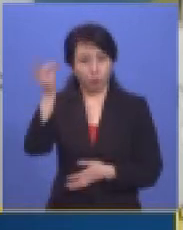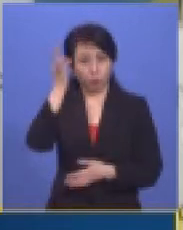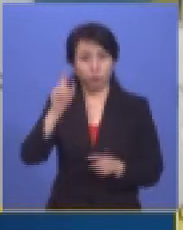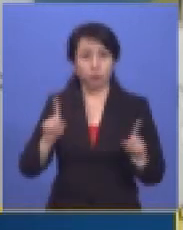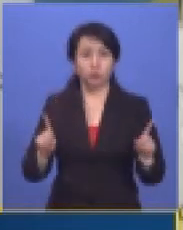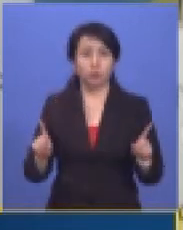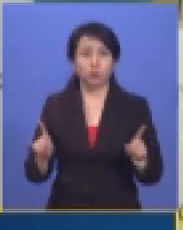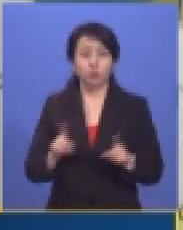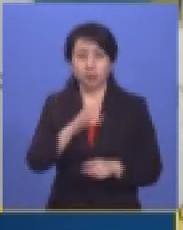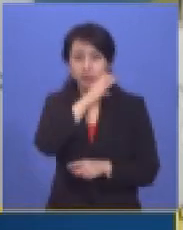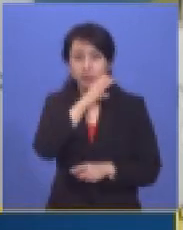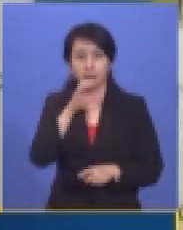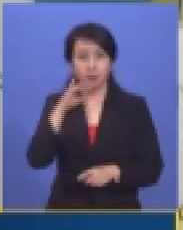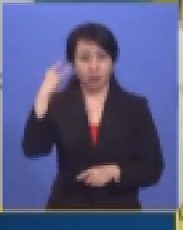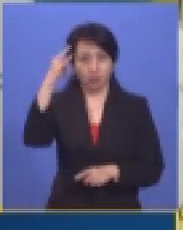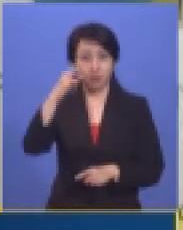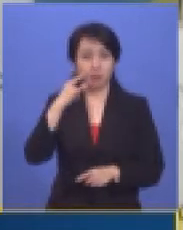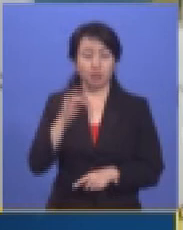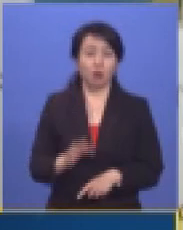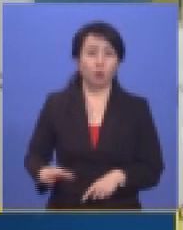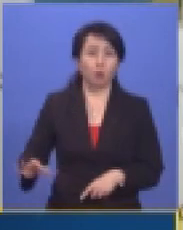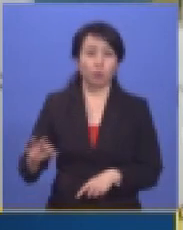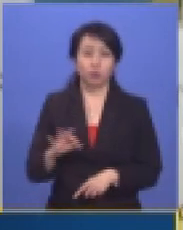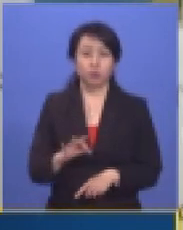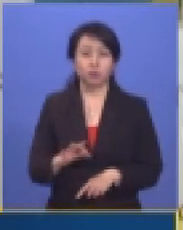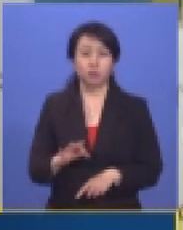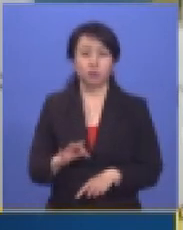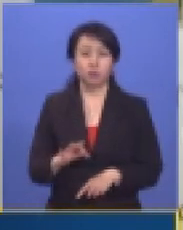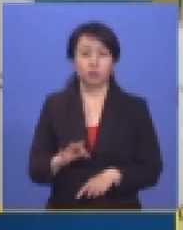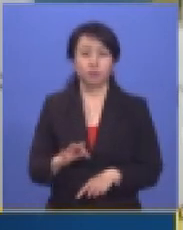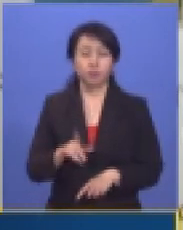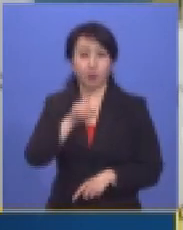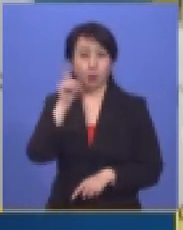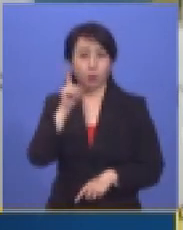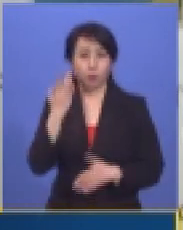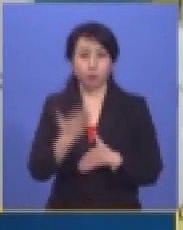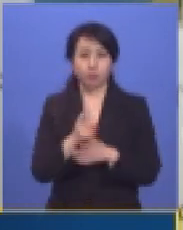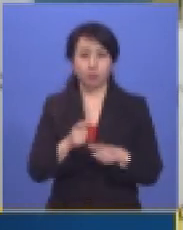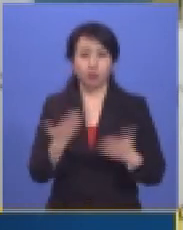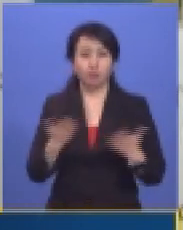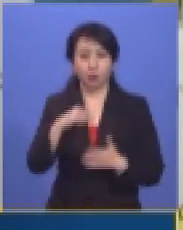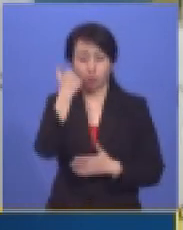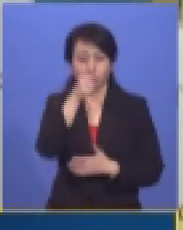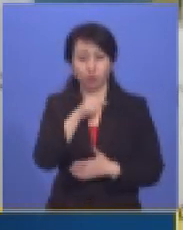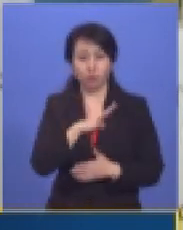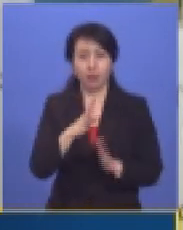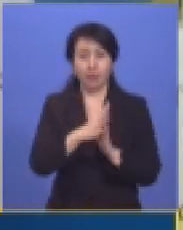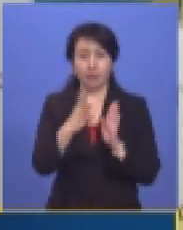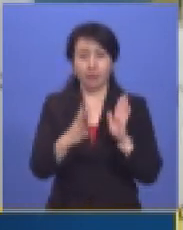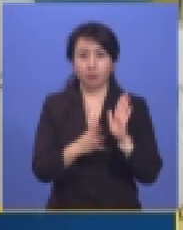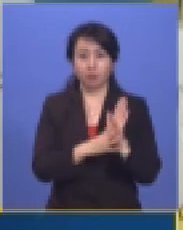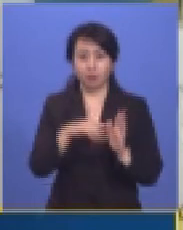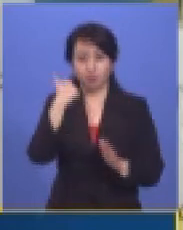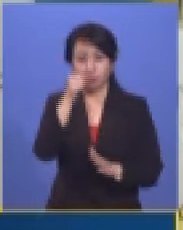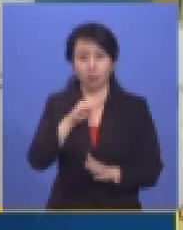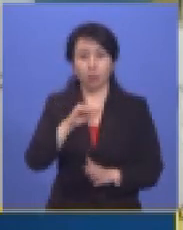что Северо-Казахстанская область, значит, юные спасатели у нас в каком году получается? В 19-м году, да,